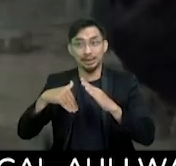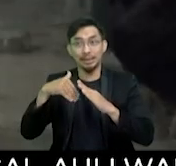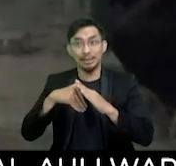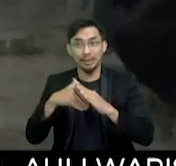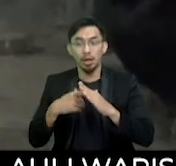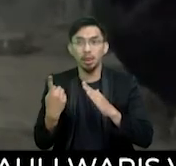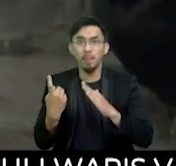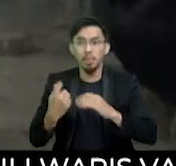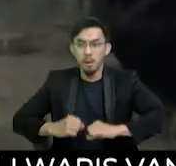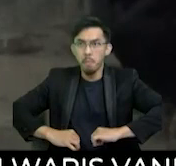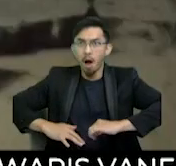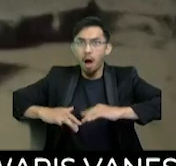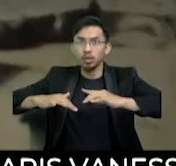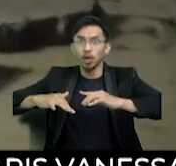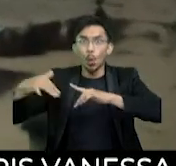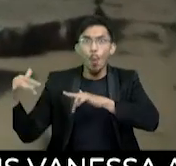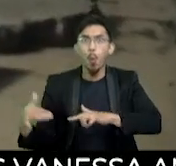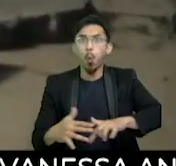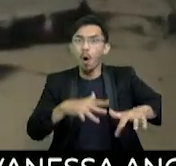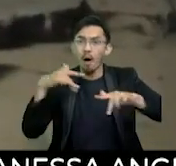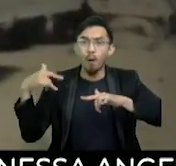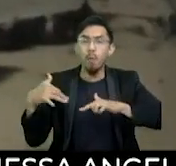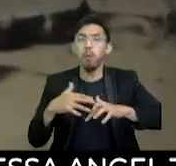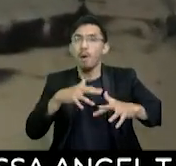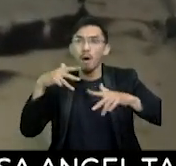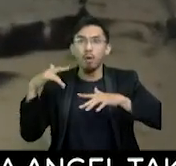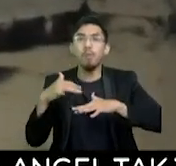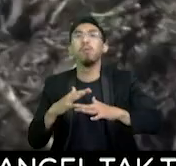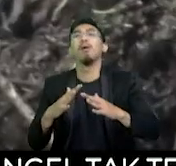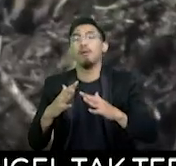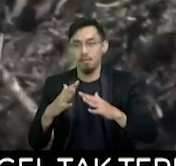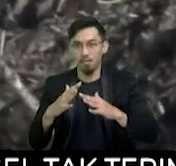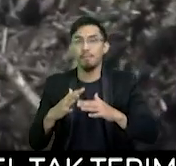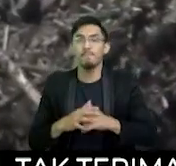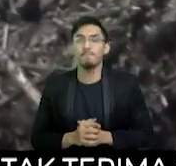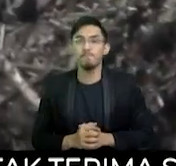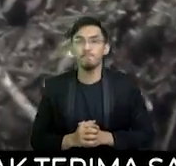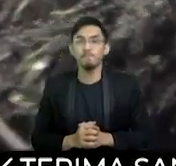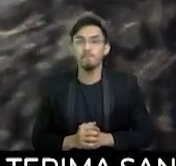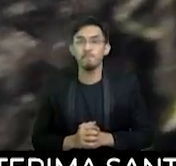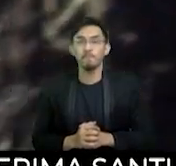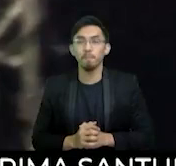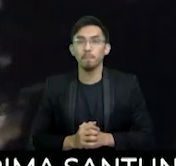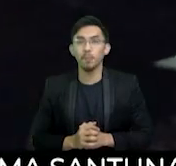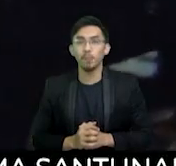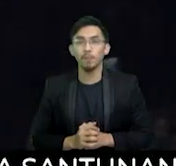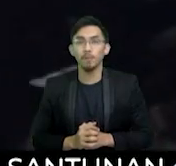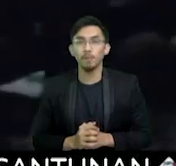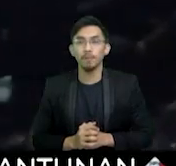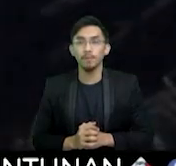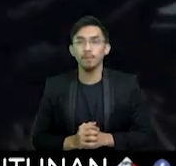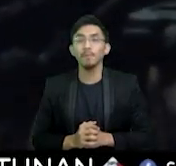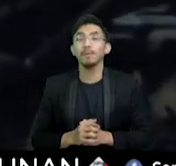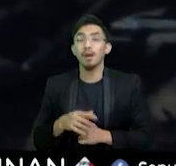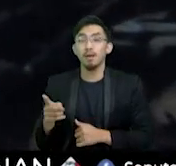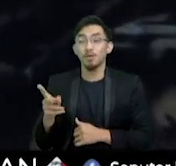meluap, hingga rumah mereka di bantaran sungai diterjang banjir bandang. Ketiga korban berhasil menyelamatkan diri, sementara korban